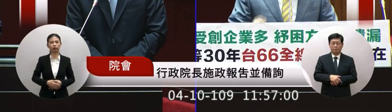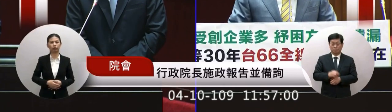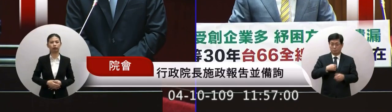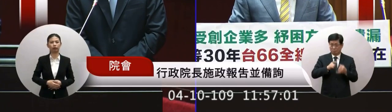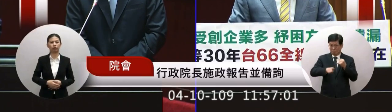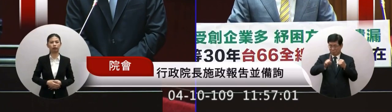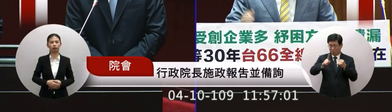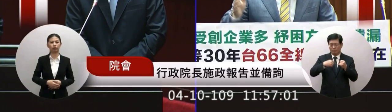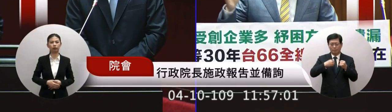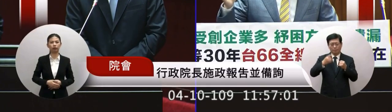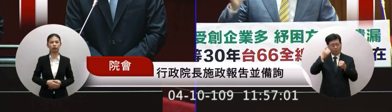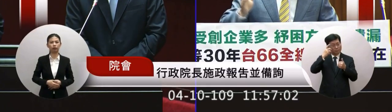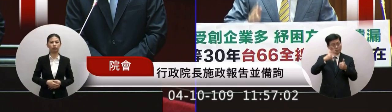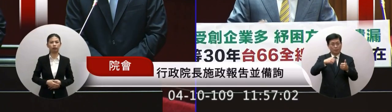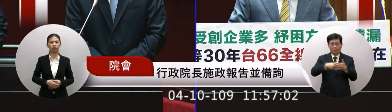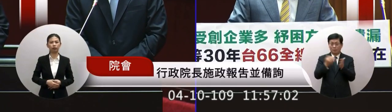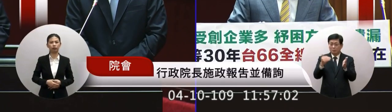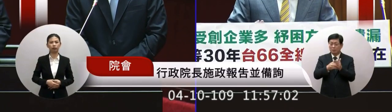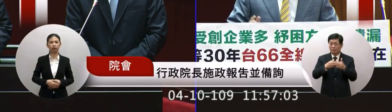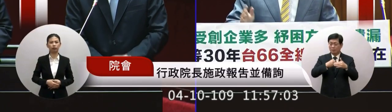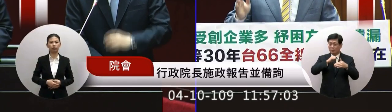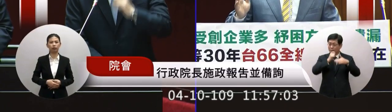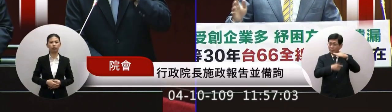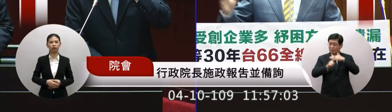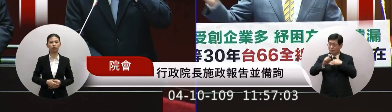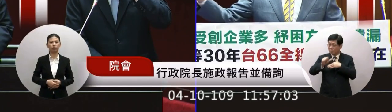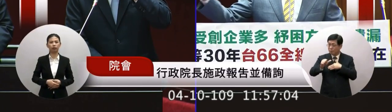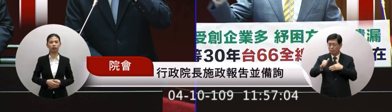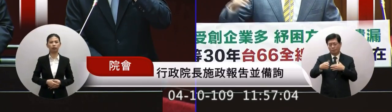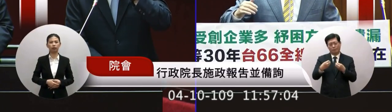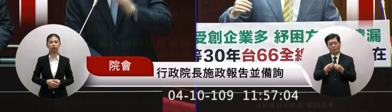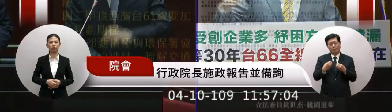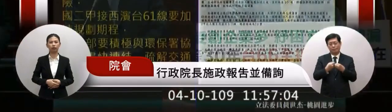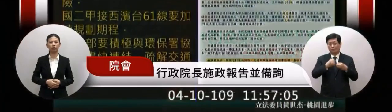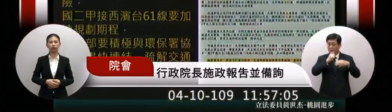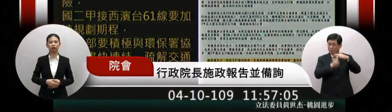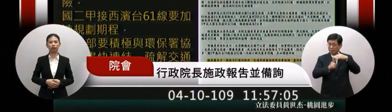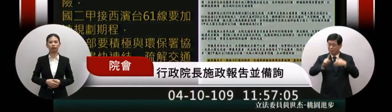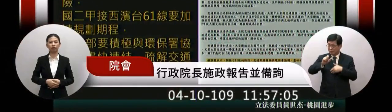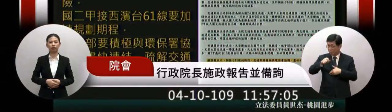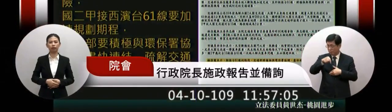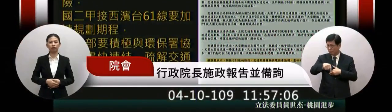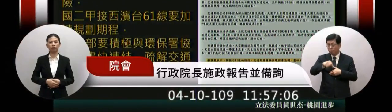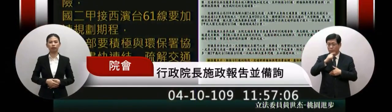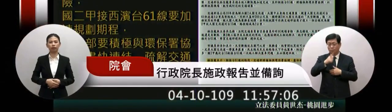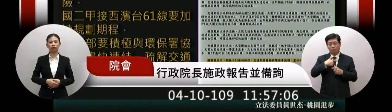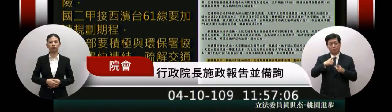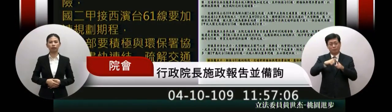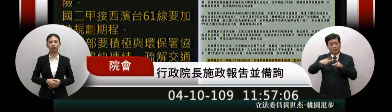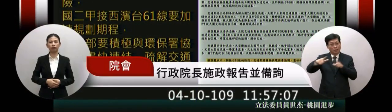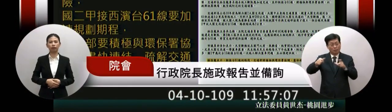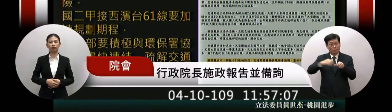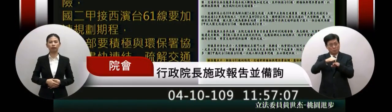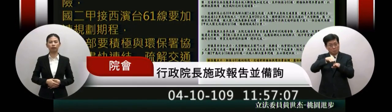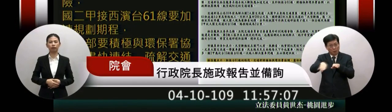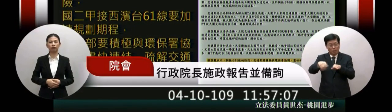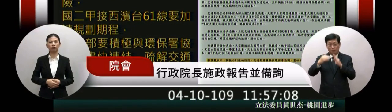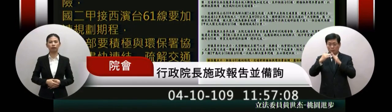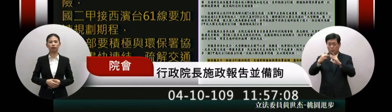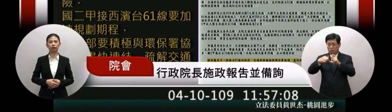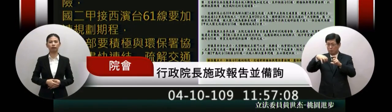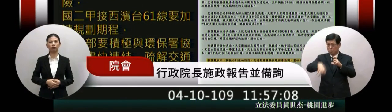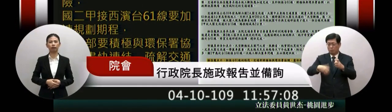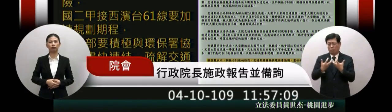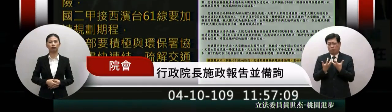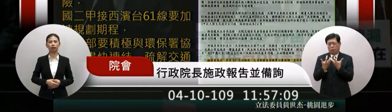最后的部分就是说，这个只到台15线了，因为你只到台15线，其实你这个大园交流道这个市区内拥塞问题